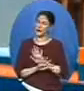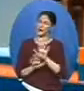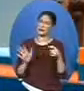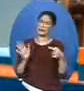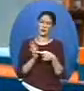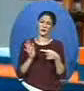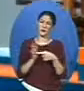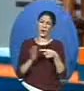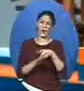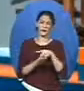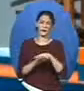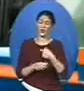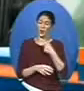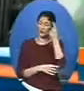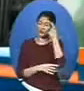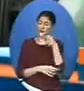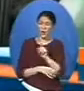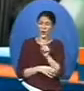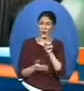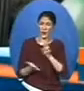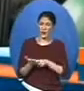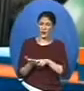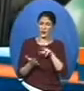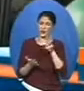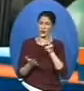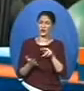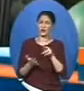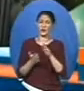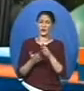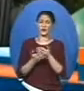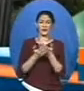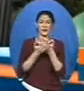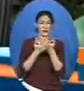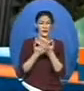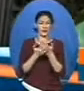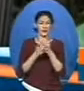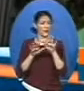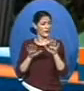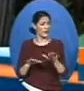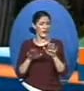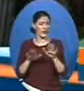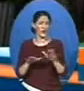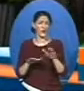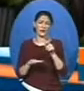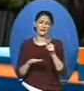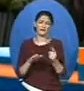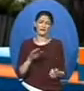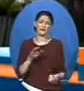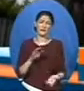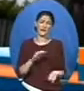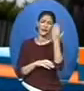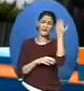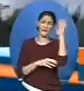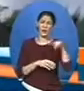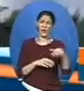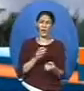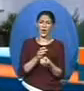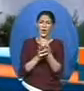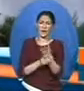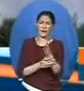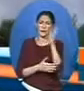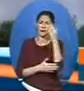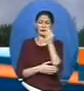שזה נכון. יש תפילה, התפילה הזאת והכרזה הזאת הייתה קיימת עוד לפני הקמת מדינת ישראל. זה חלק מהפולחן,